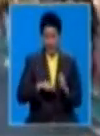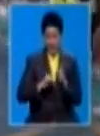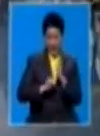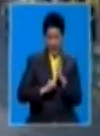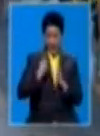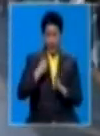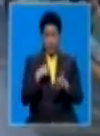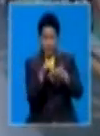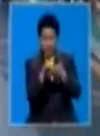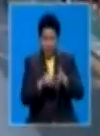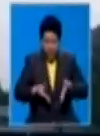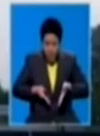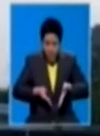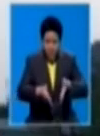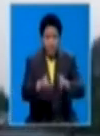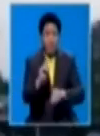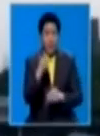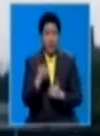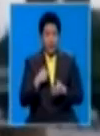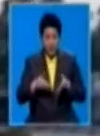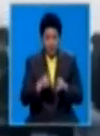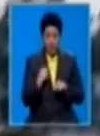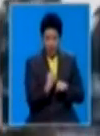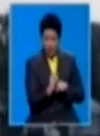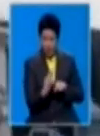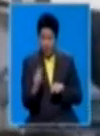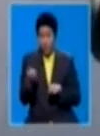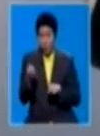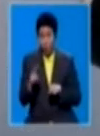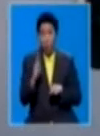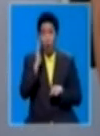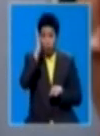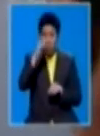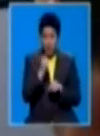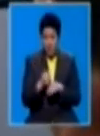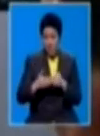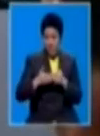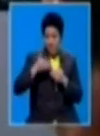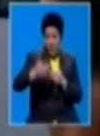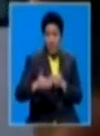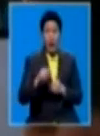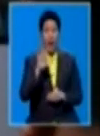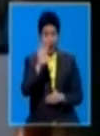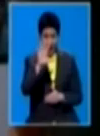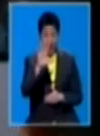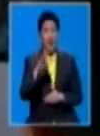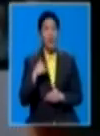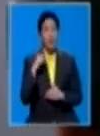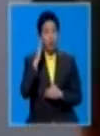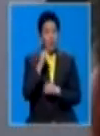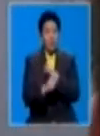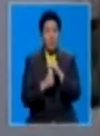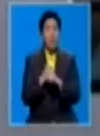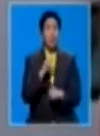การดำเนินการปรับปรุงเส้นทางจักรยานจำนวน12เส้นทางและระยะที่2ก็จะดำเนินการปรับปรุงเพิ่มอีก5เส้นทางใน